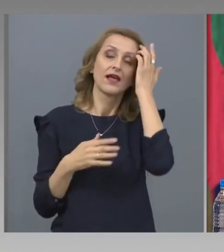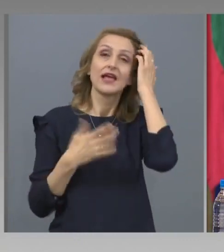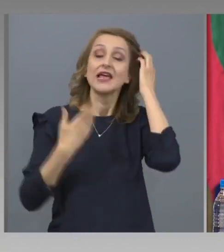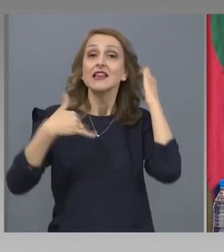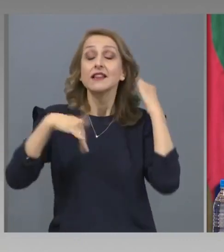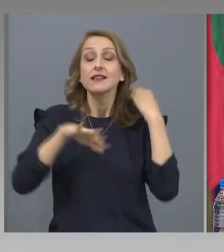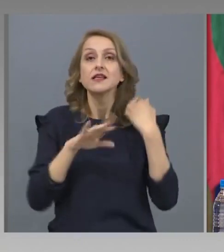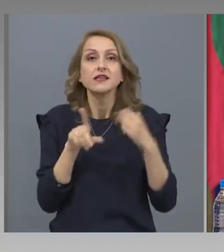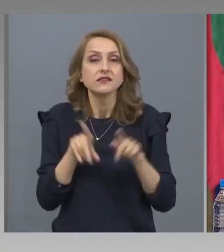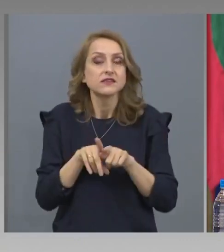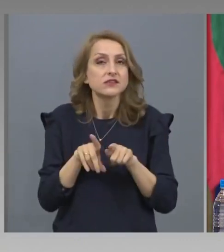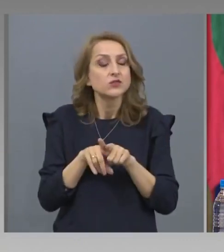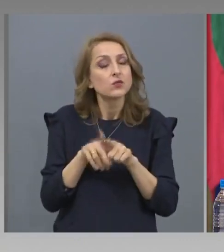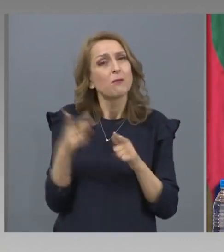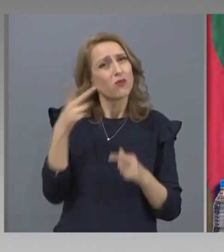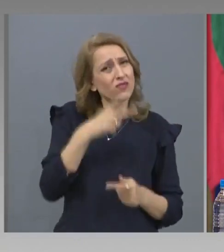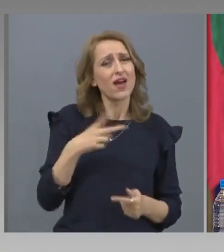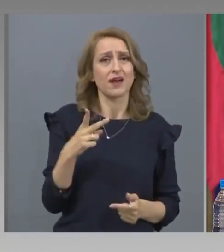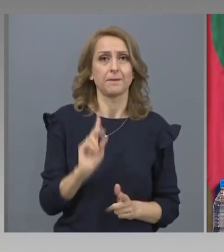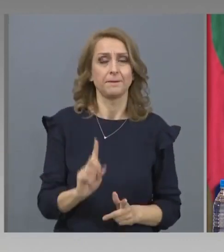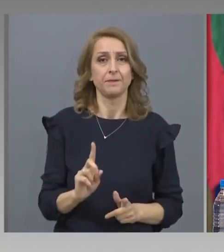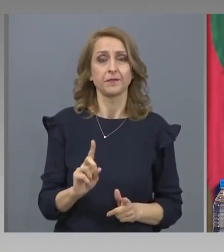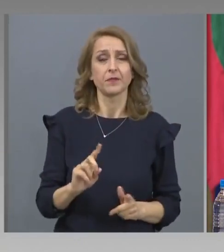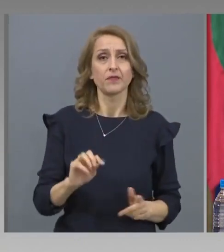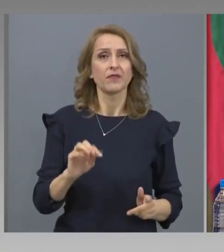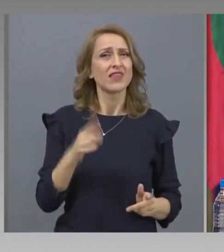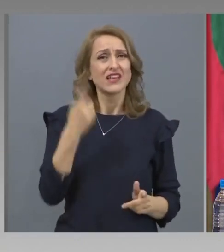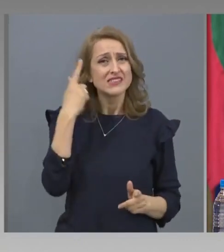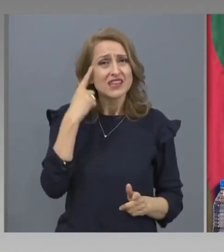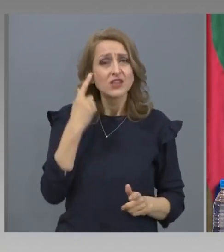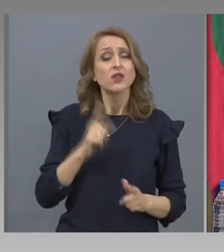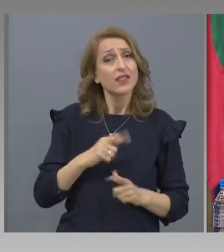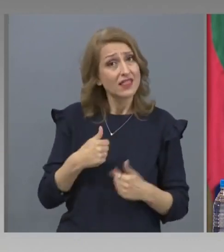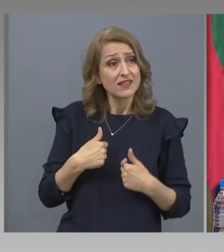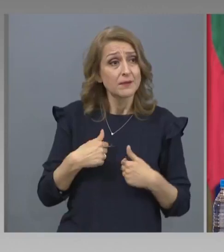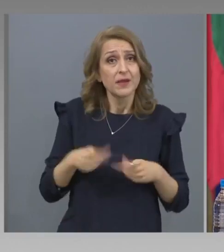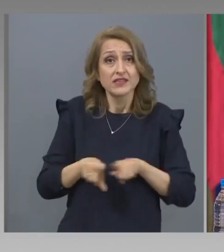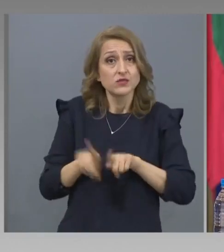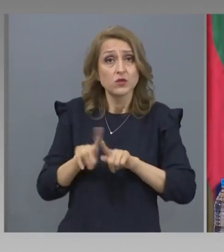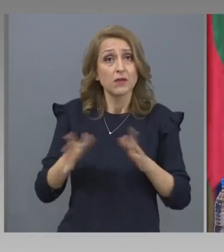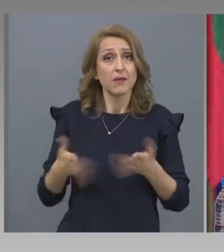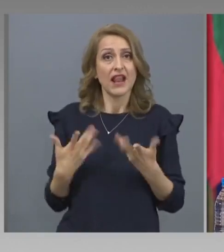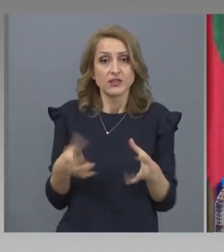повтарям, знаете ли какво е да стискаш тези мерки?